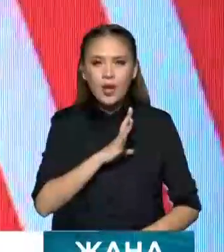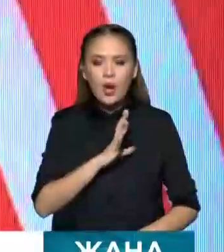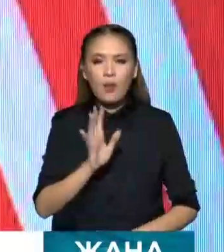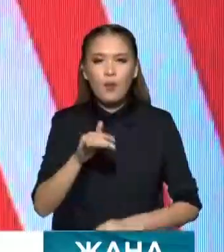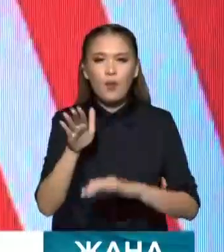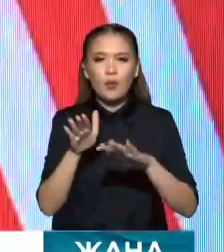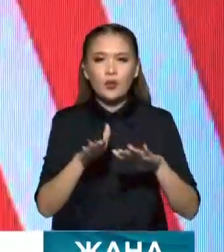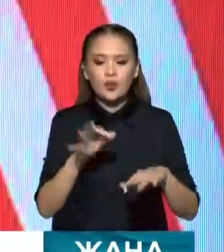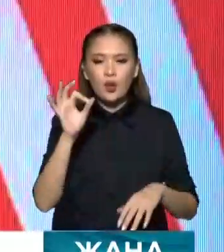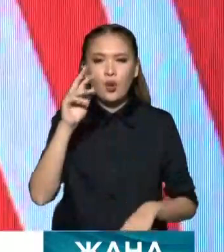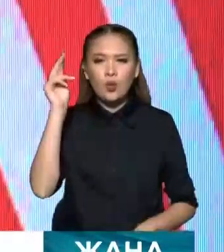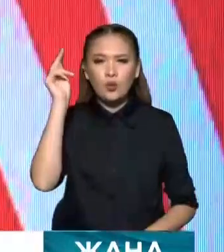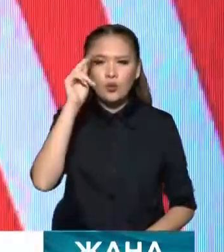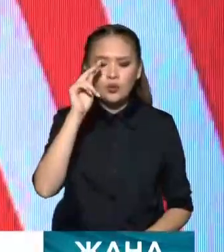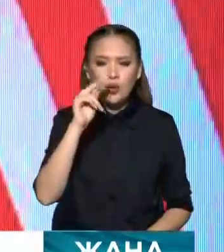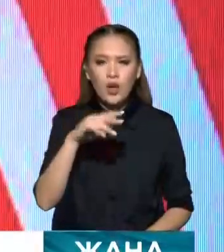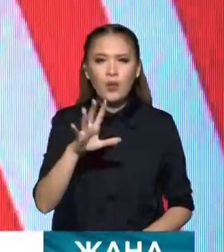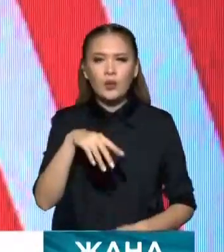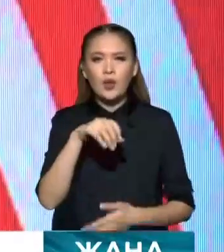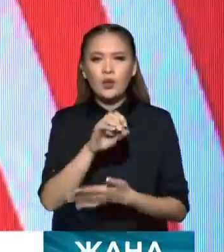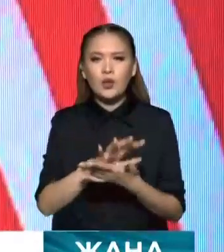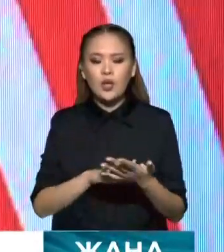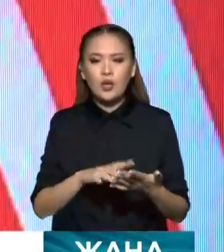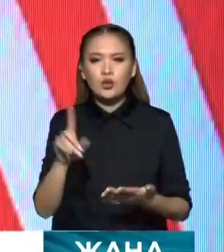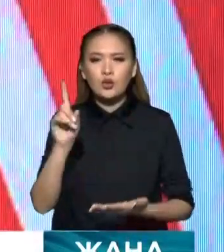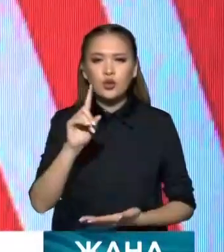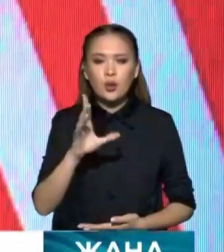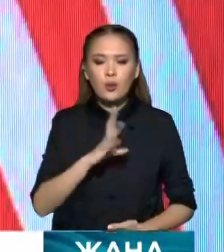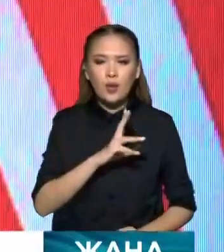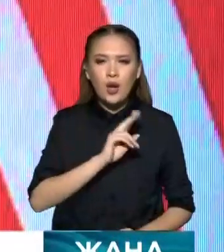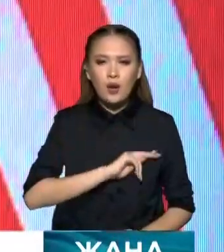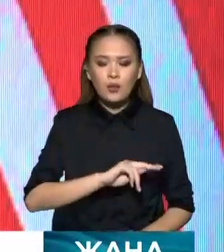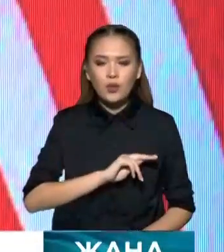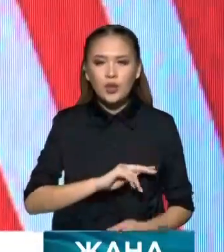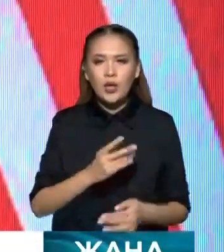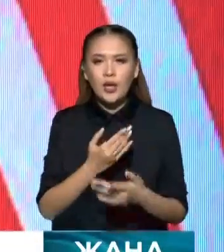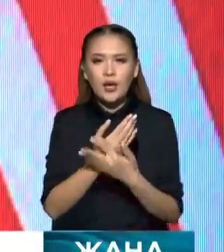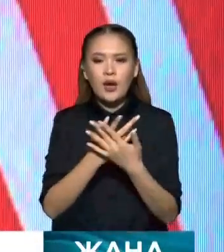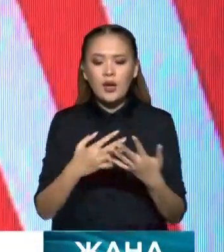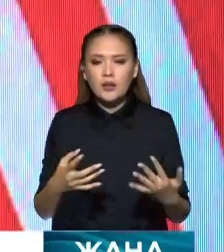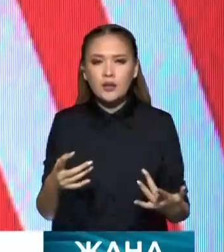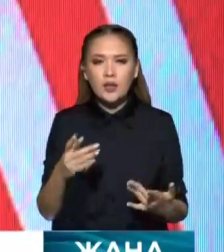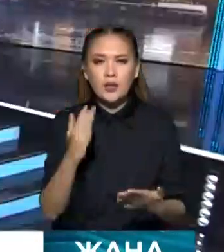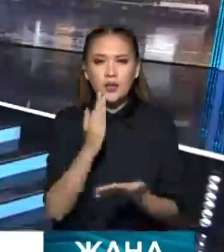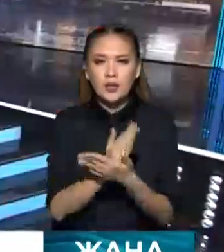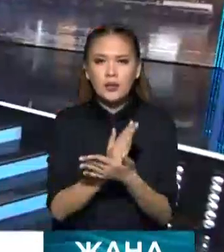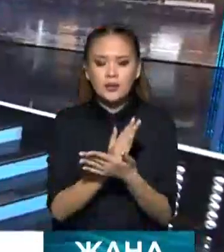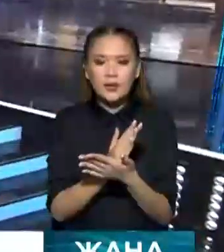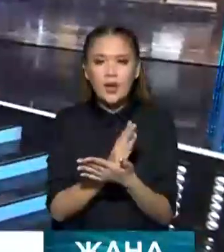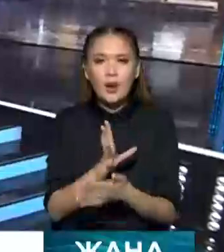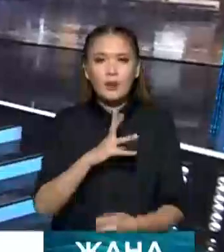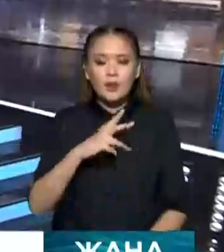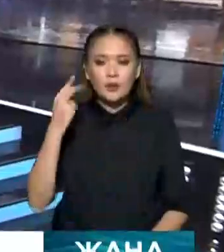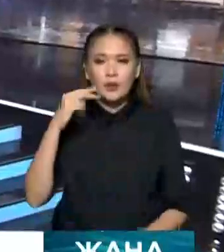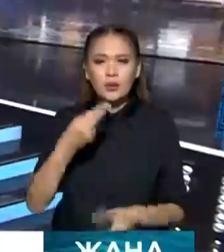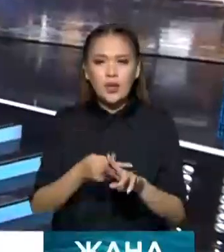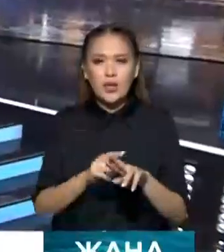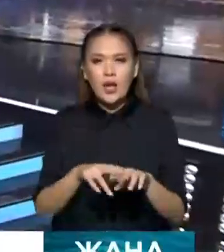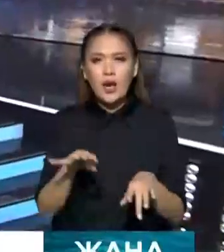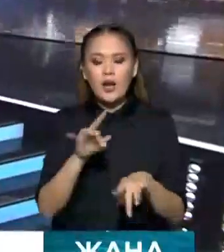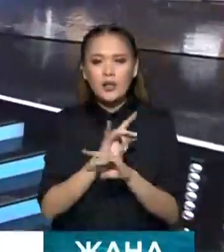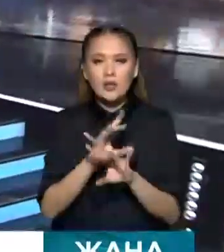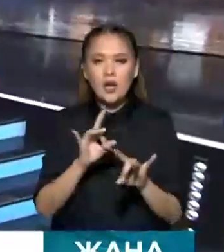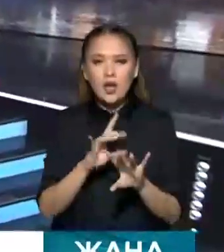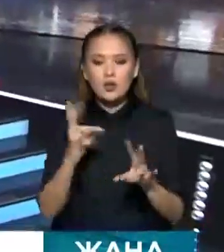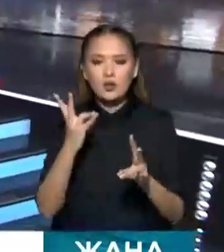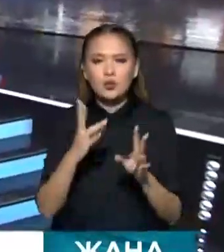білім беру жүйесінің оны ары қарай жүзеге асыру форматтары қалай өзгереді. Яғни президенттің айтып келе жатқан адам капиталының